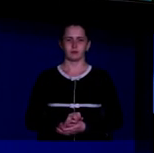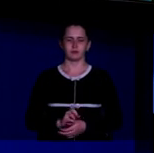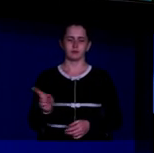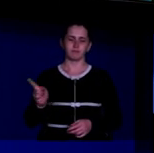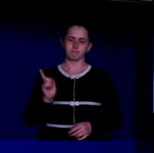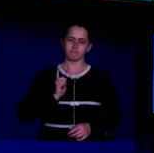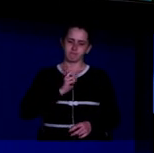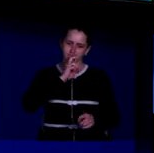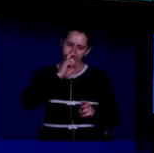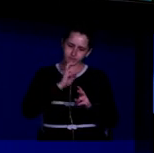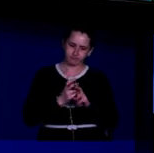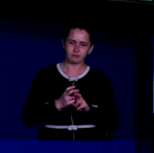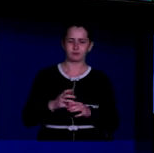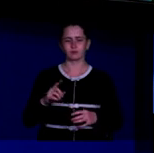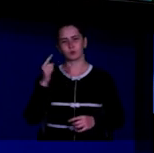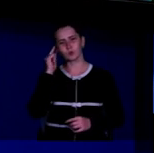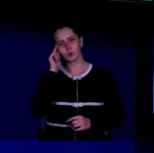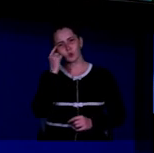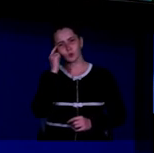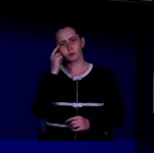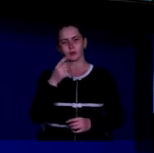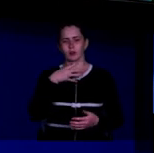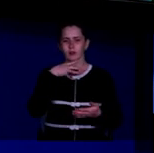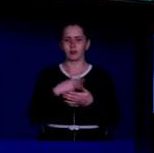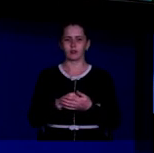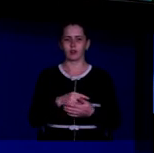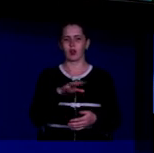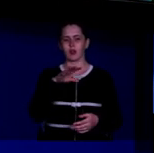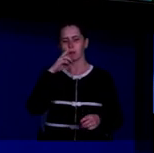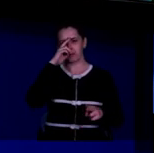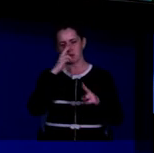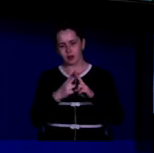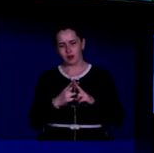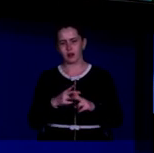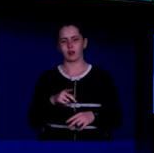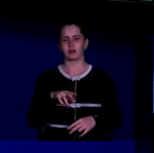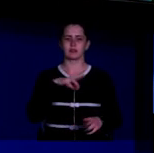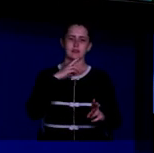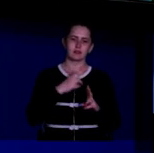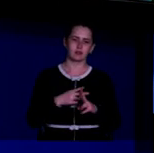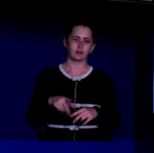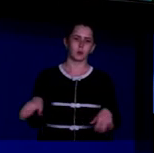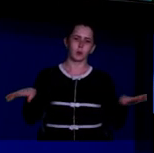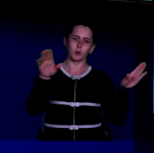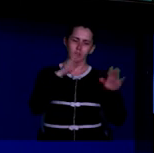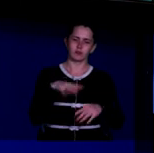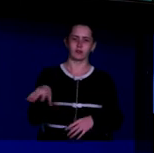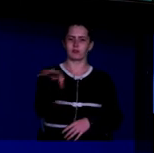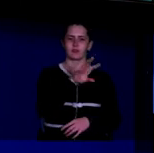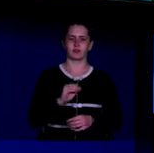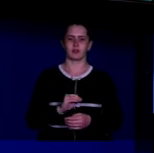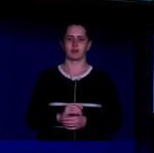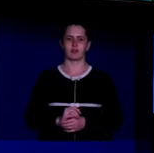Скучно ей было одной, и она все думала про своих улетевших братьев и сестер.